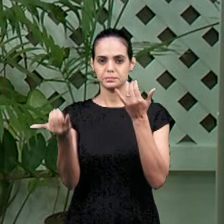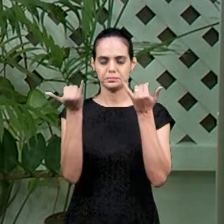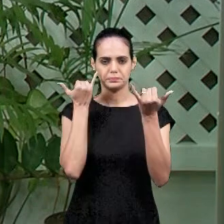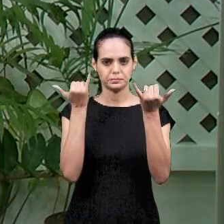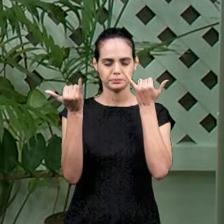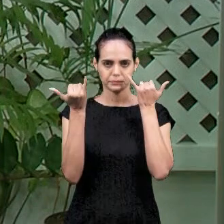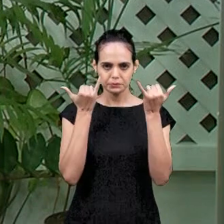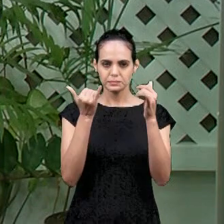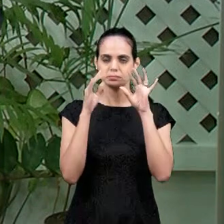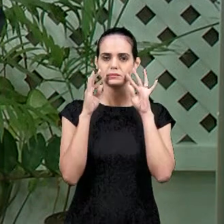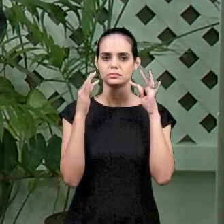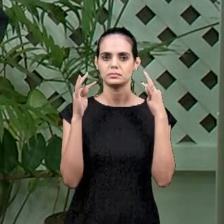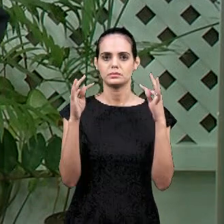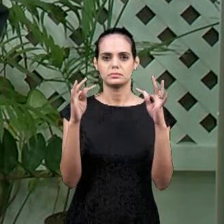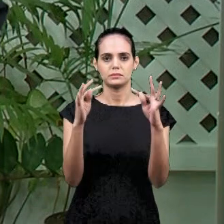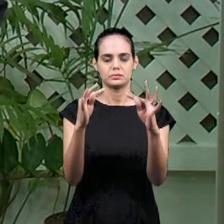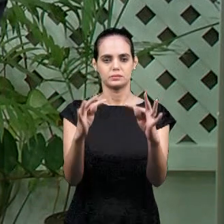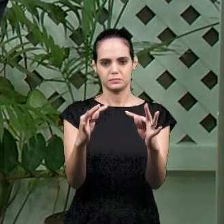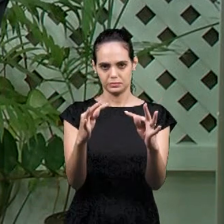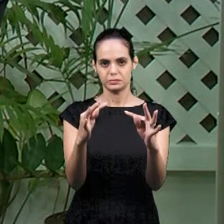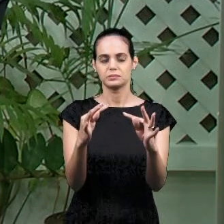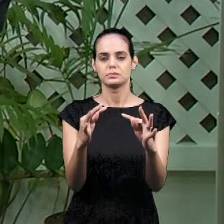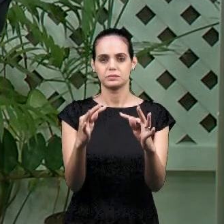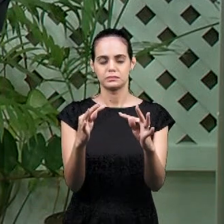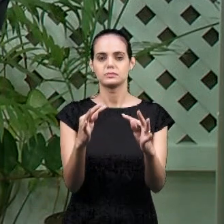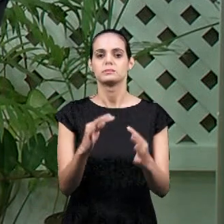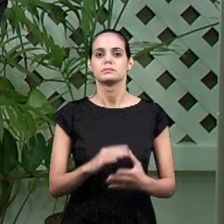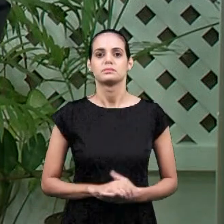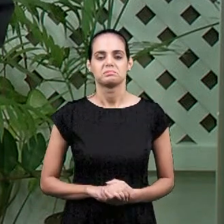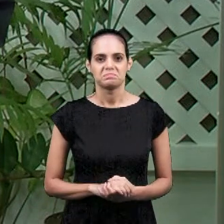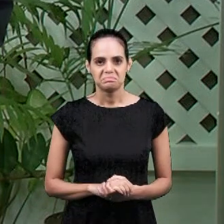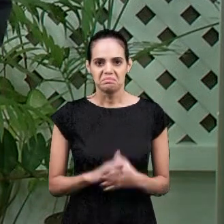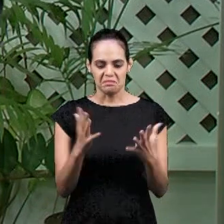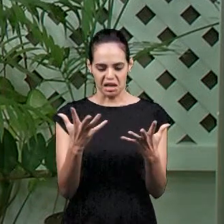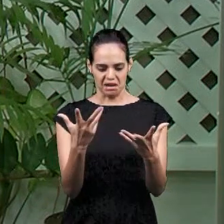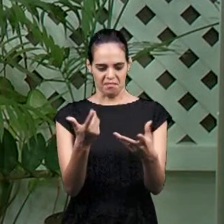m'envoient les informations, les témoignages.